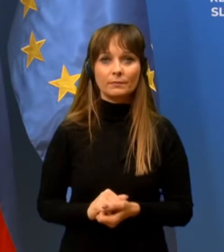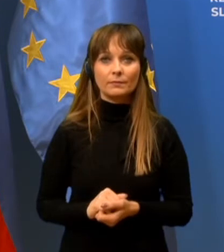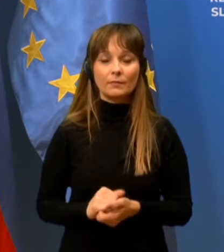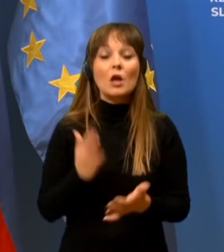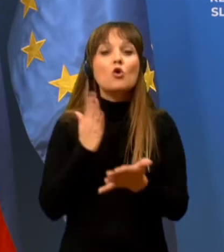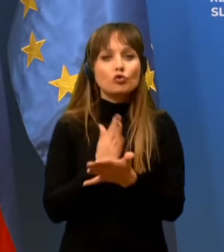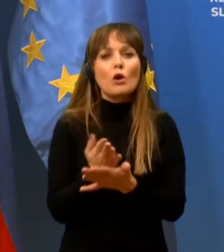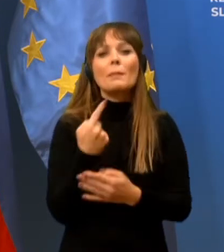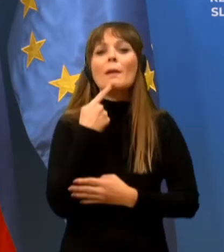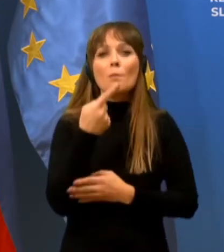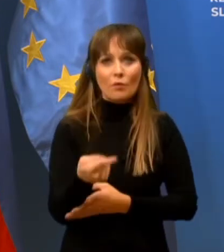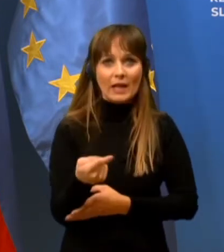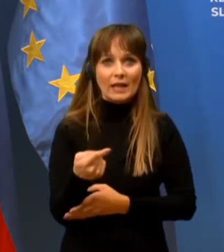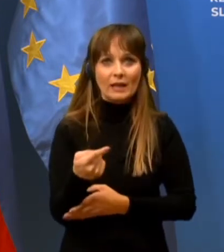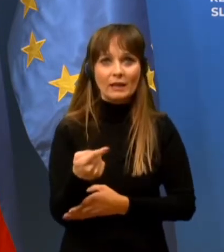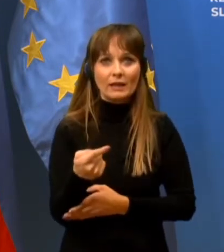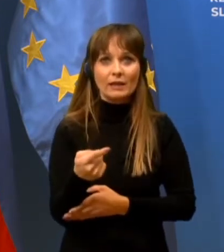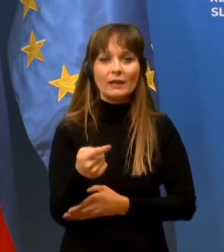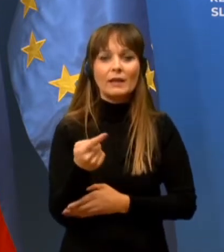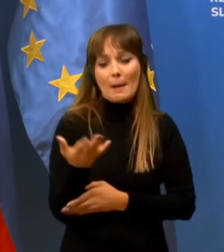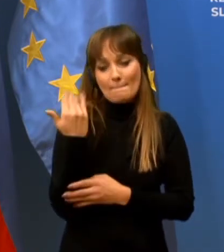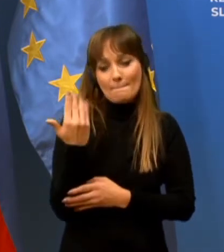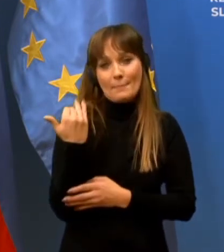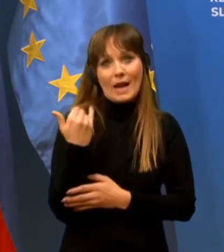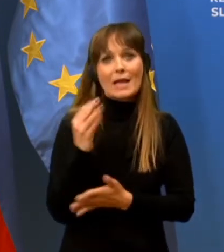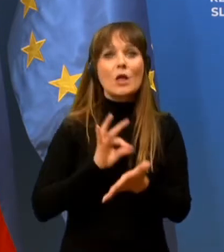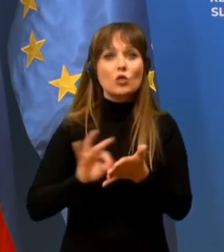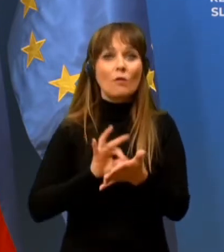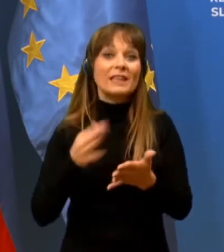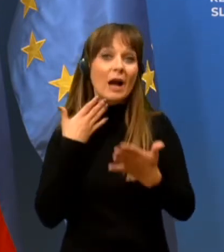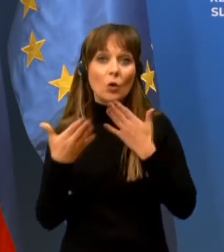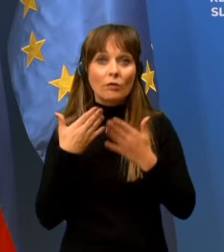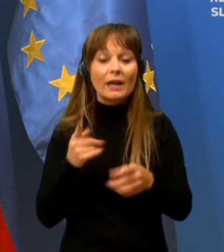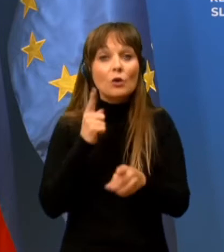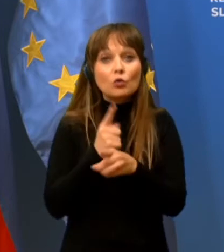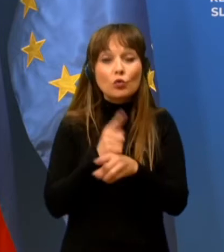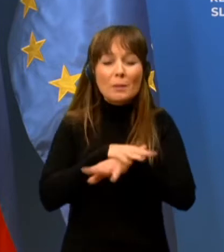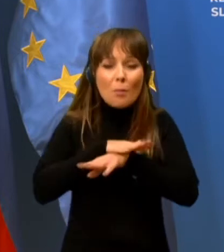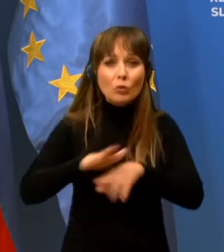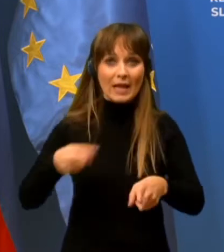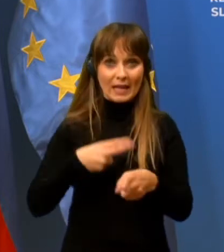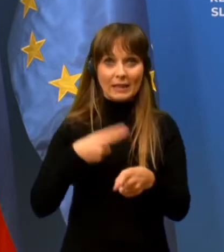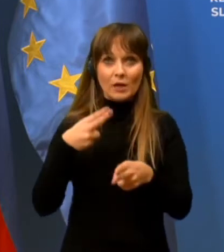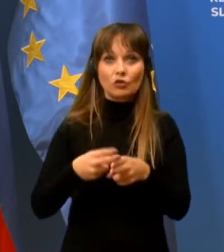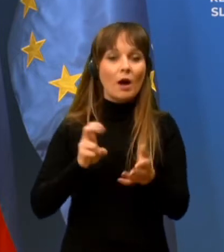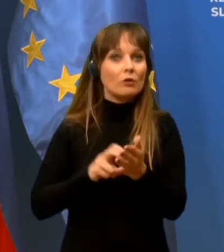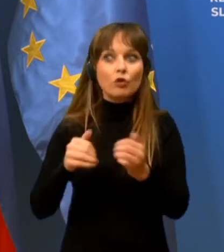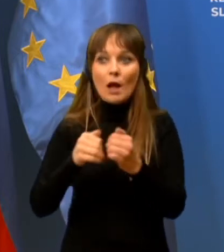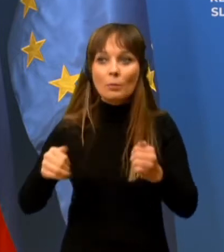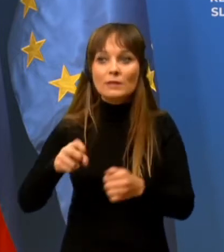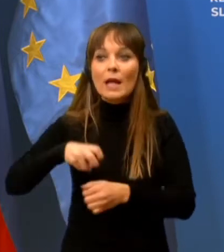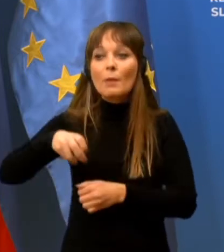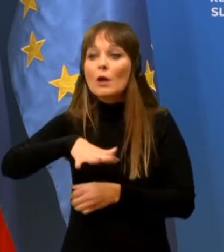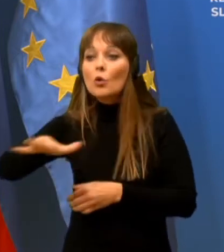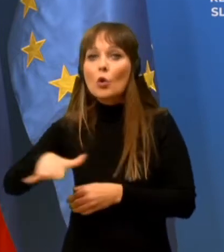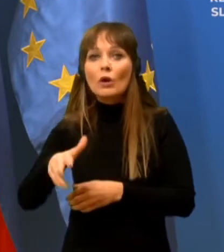Kot že rečeno, na eni izmed preteklih novinarskih konferenc se nam po vsej državi, še posebej pa na Gorenjskem, ki ima